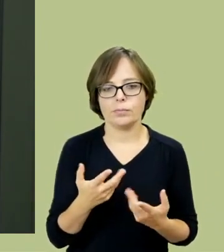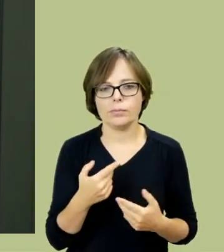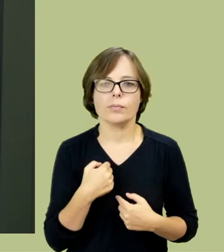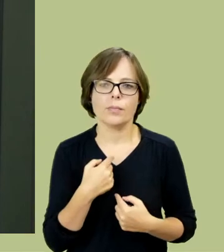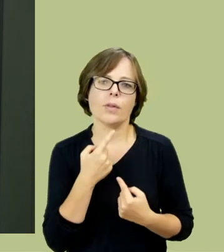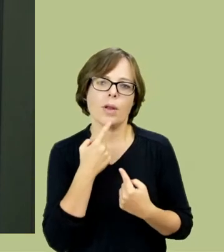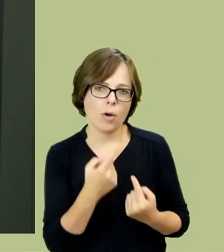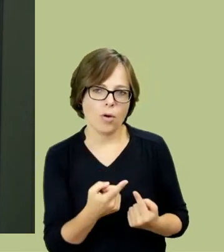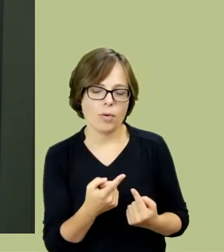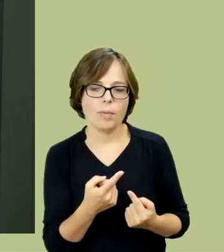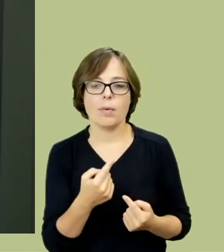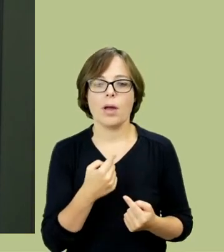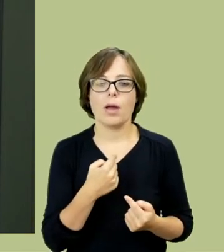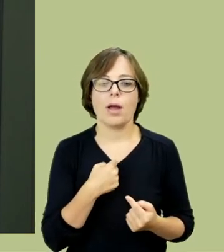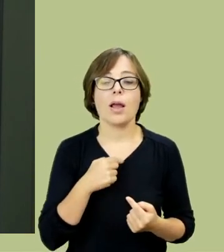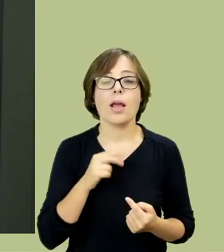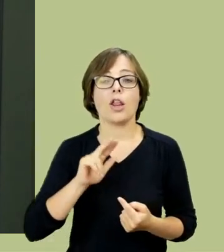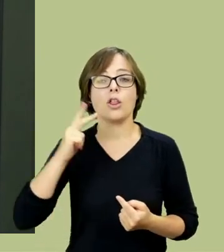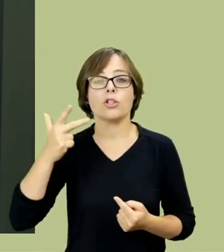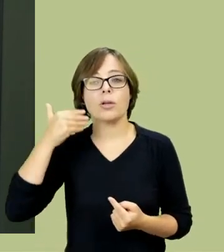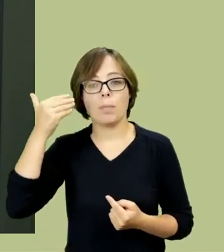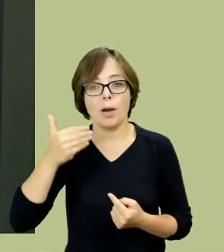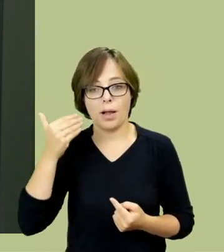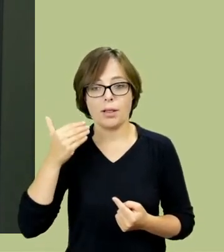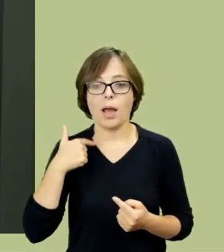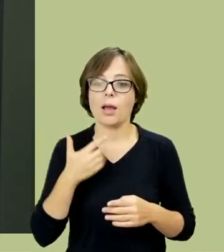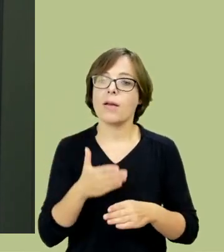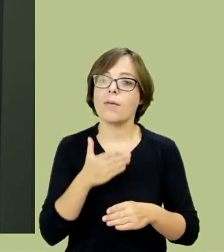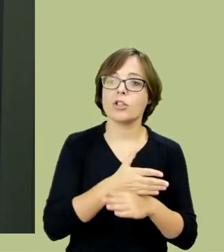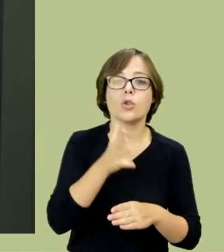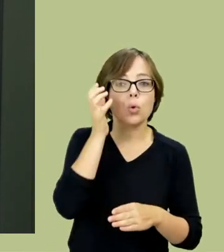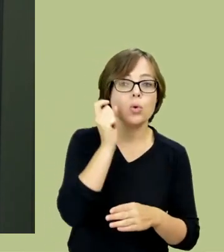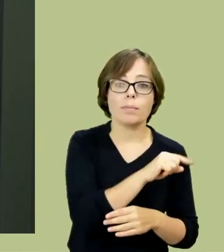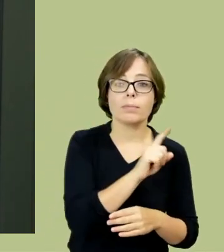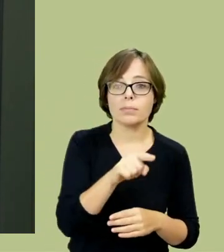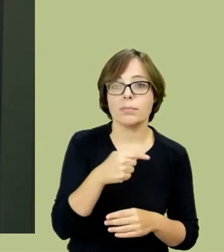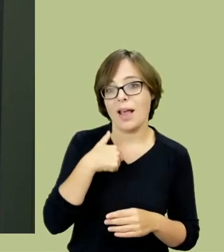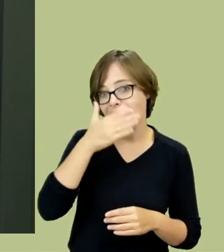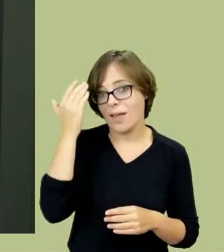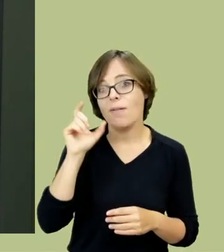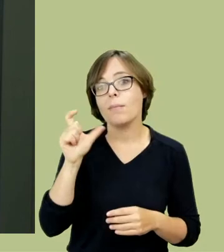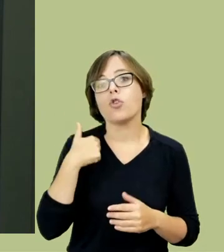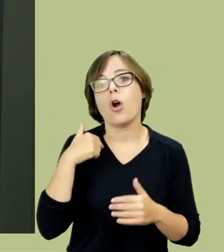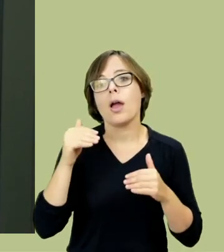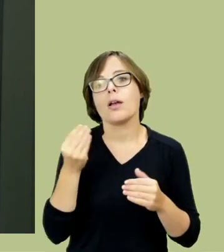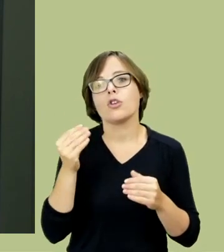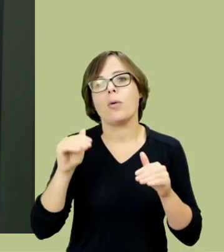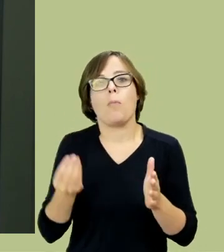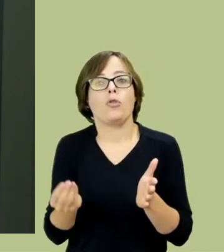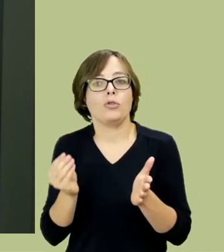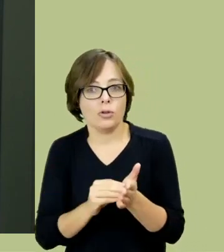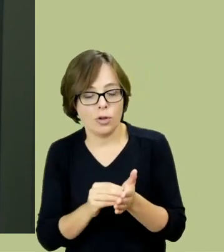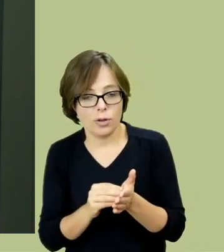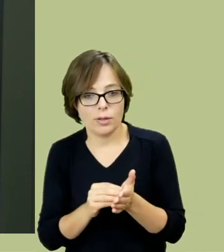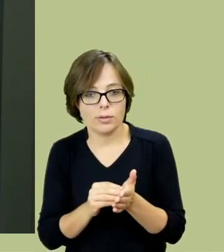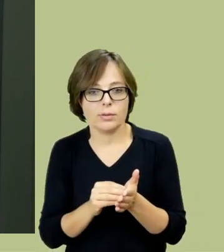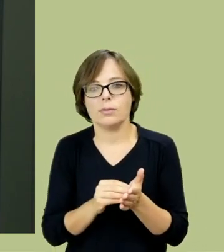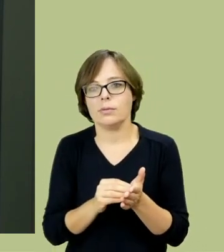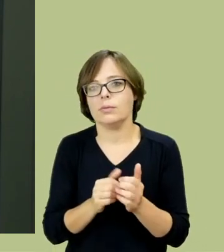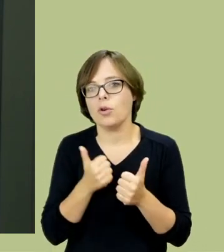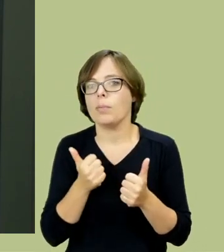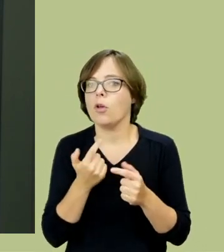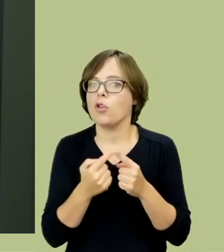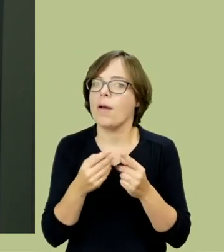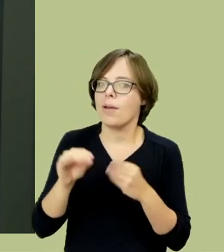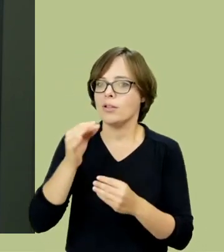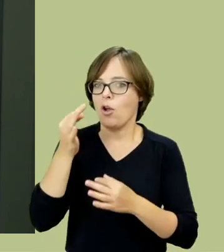jako trzecia prelegentka i słuchając tej pani, myślałam, czy będę mogła jeszcze coś dodać i rozbudować opowieść. Na